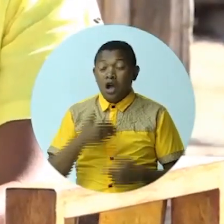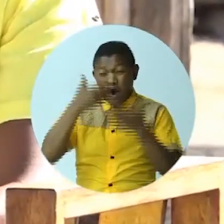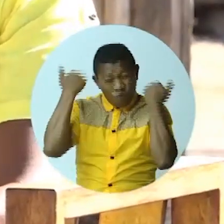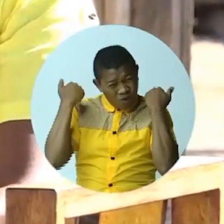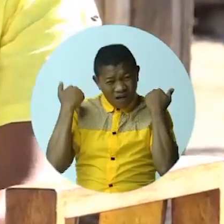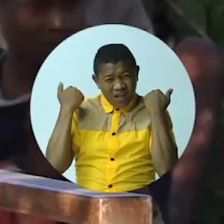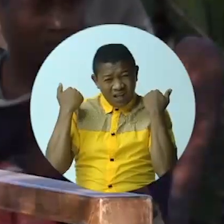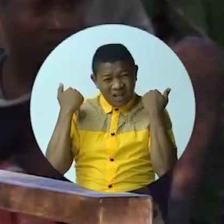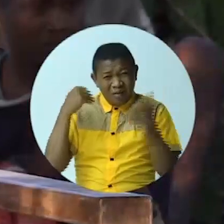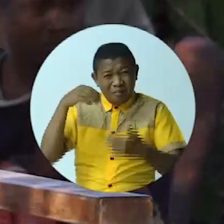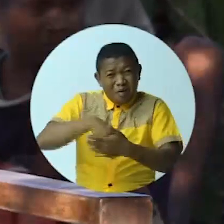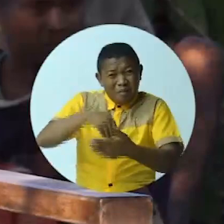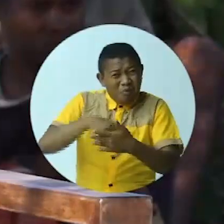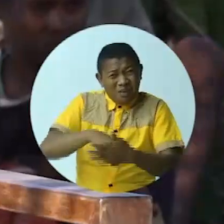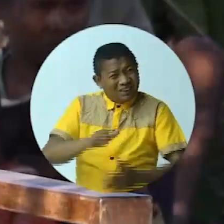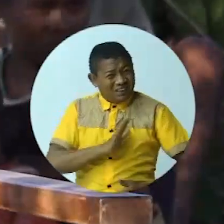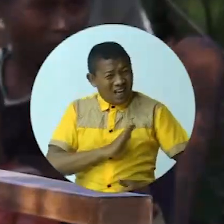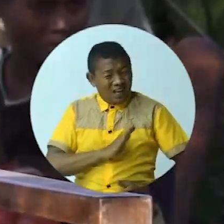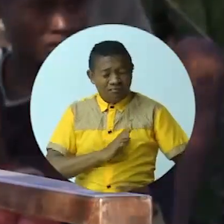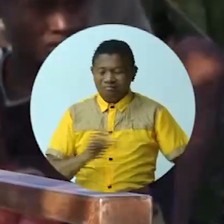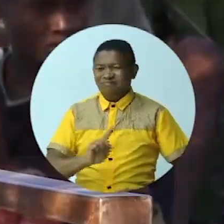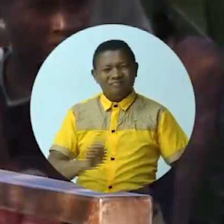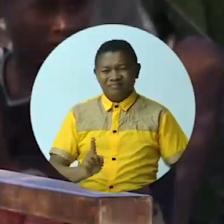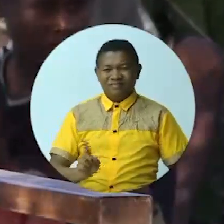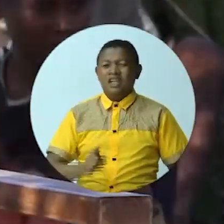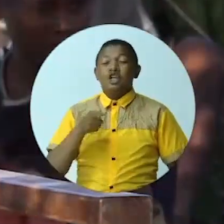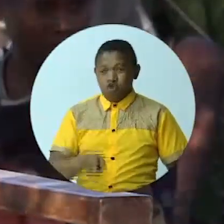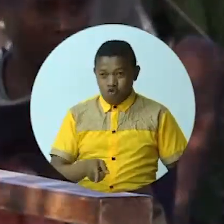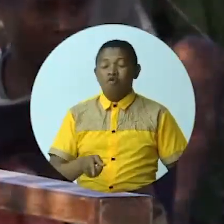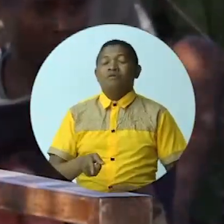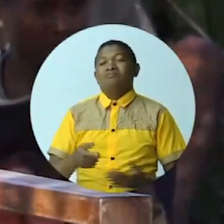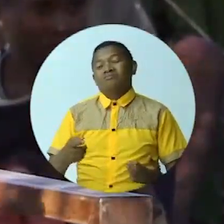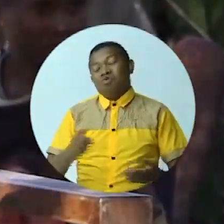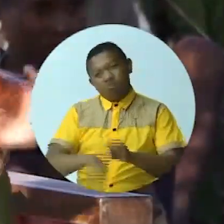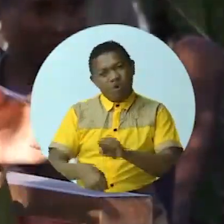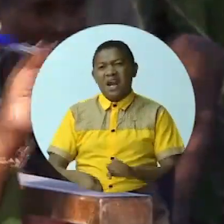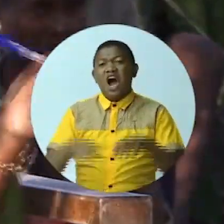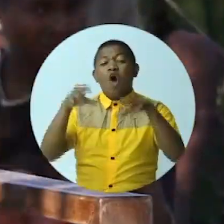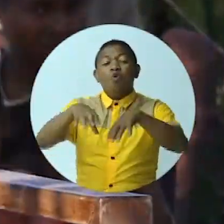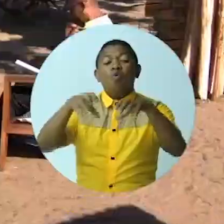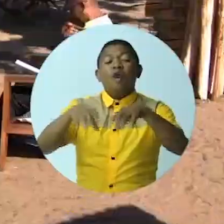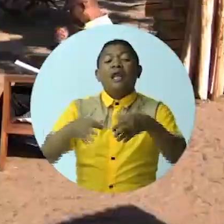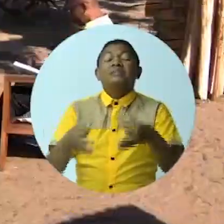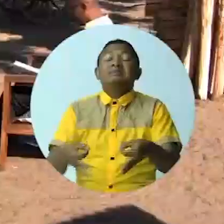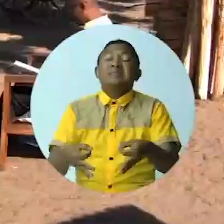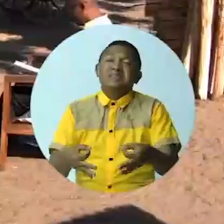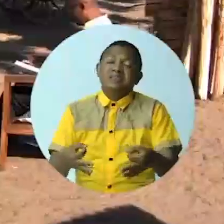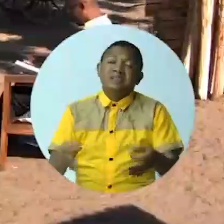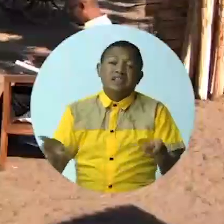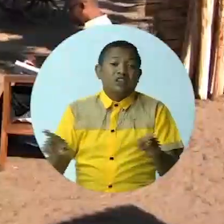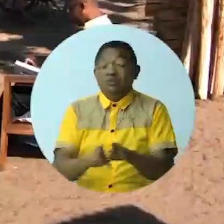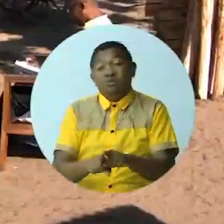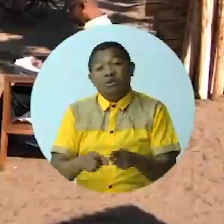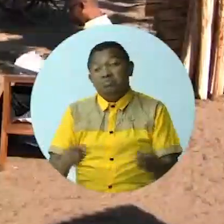ny ranorana mihitsy a ny rotsakorana tsy misy a anyka tsy mahavokatra zareo ka mifanimotra tonga any amin'izay